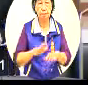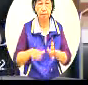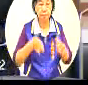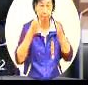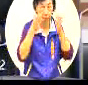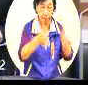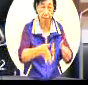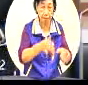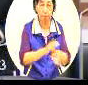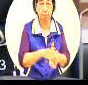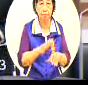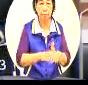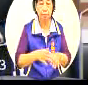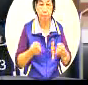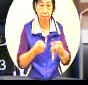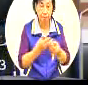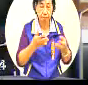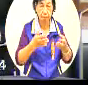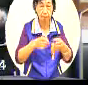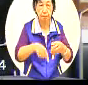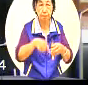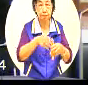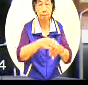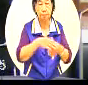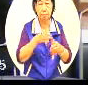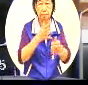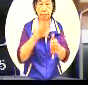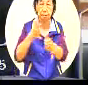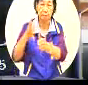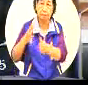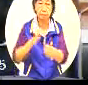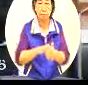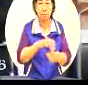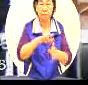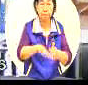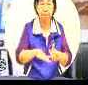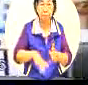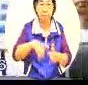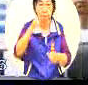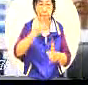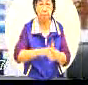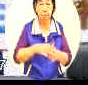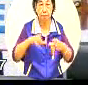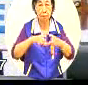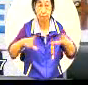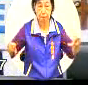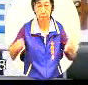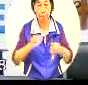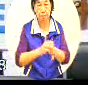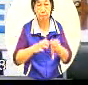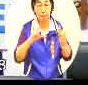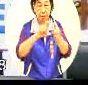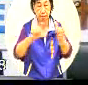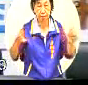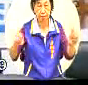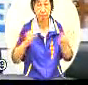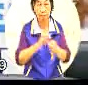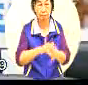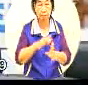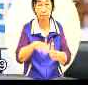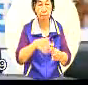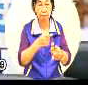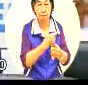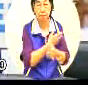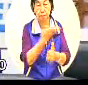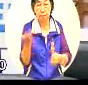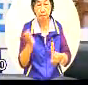于这次的市政总质询，本席要先就我们今天的一个大的这个标题哦，然后要先让我们各局